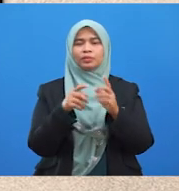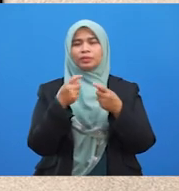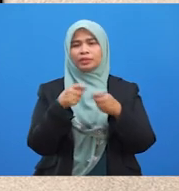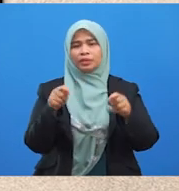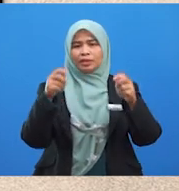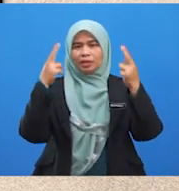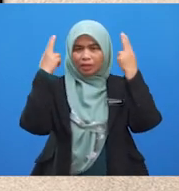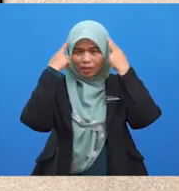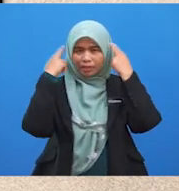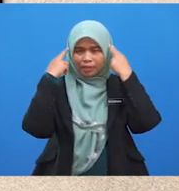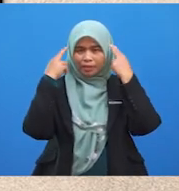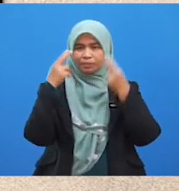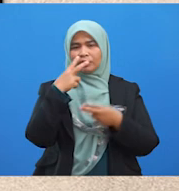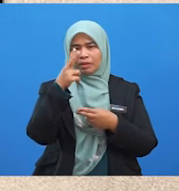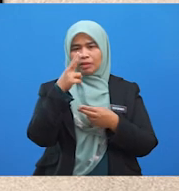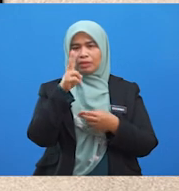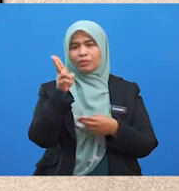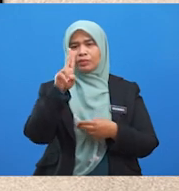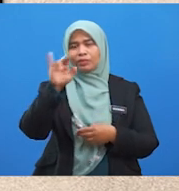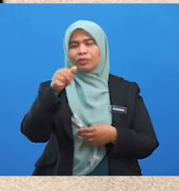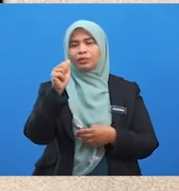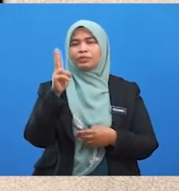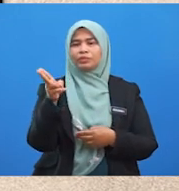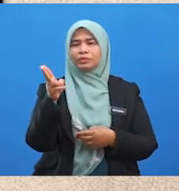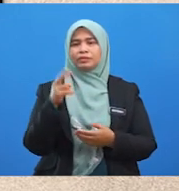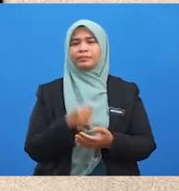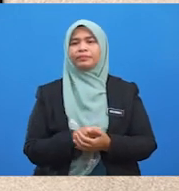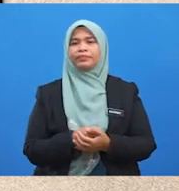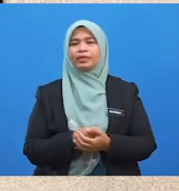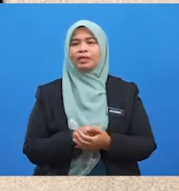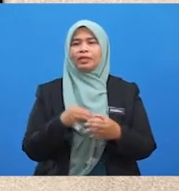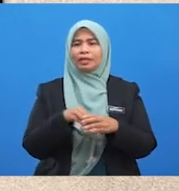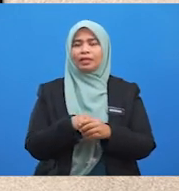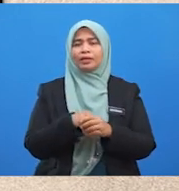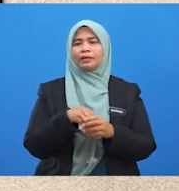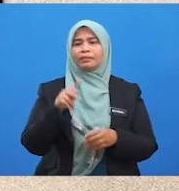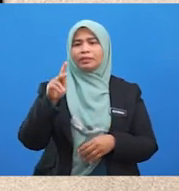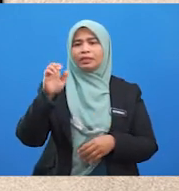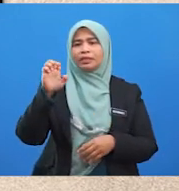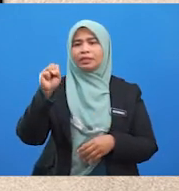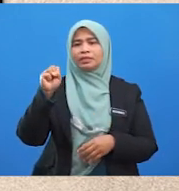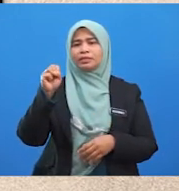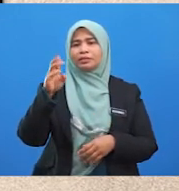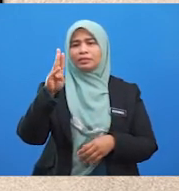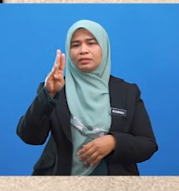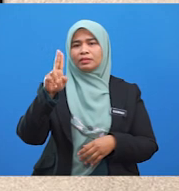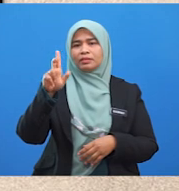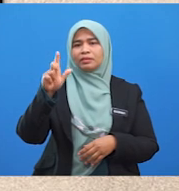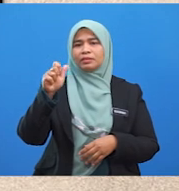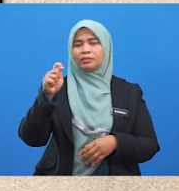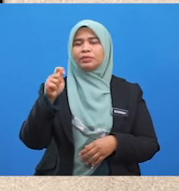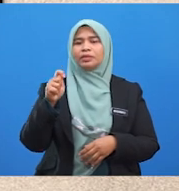hakim meneliti hujah-hujah daripada kedua-dua pihak dalam kes Bulat bin Leper,